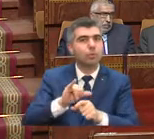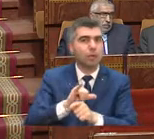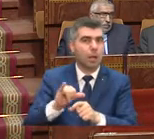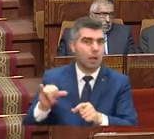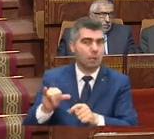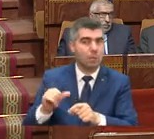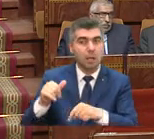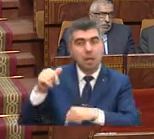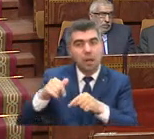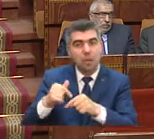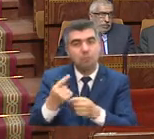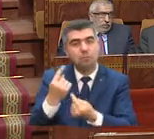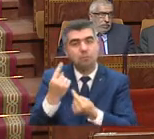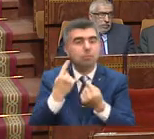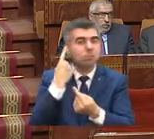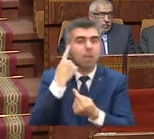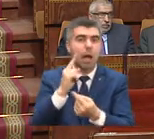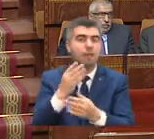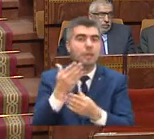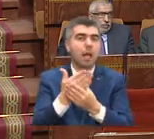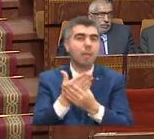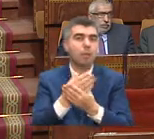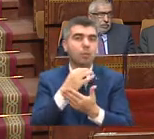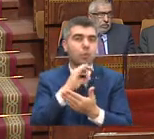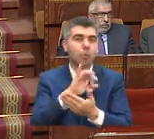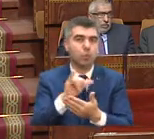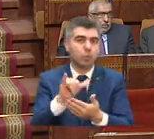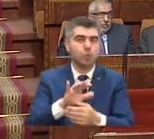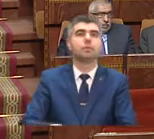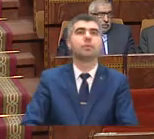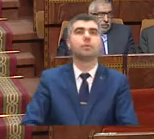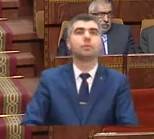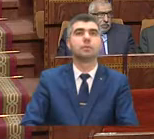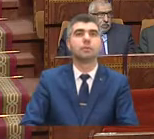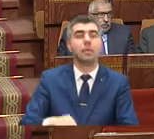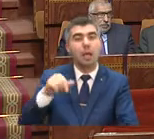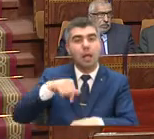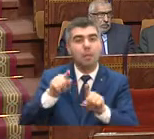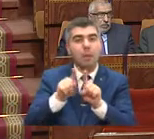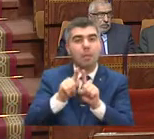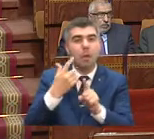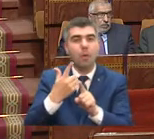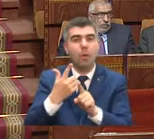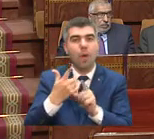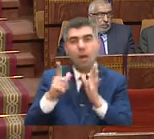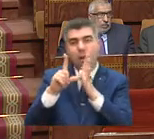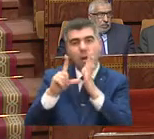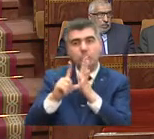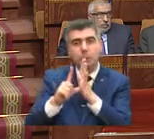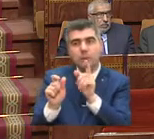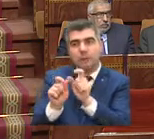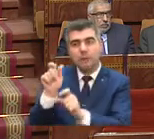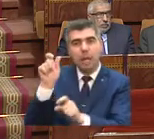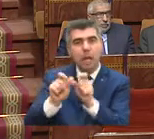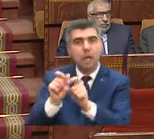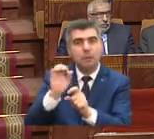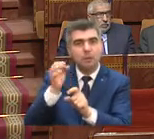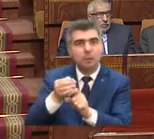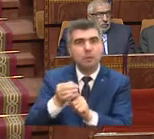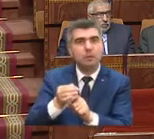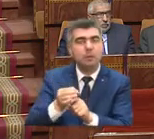أمنية وأسباب تنموية وأسباب مختلطة، وبين حق من الحقوق خاصو يتوفر. كاين مناطق